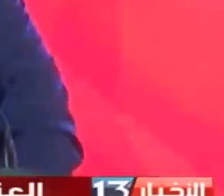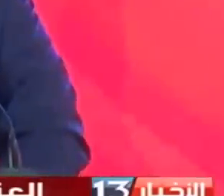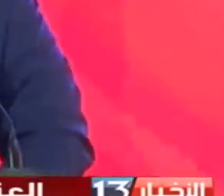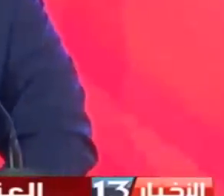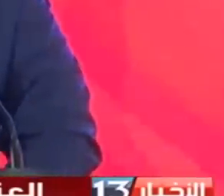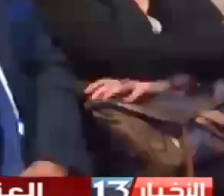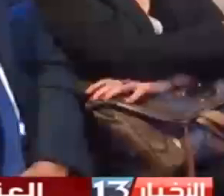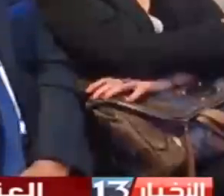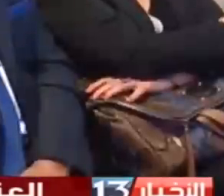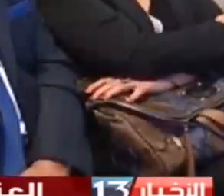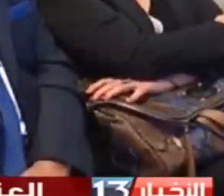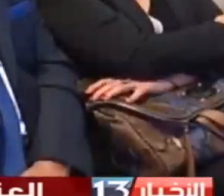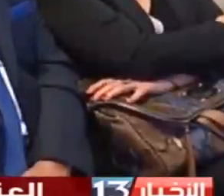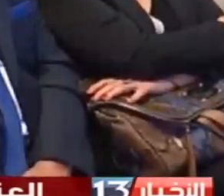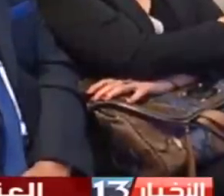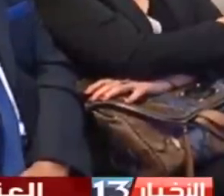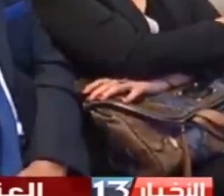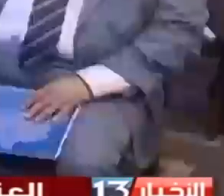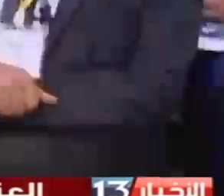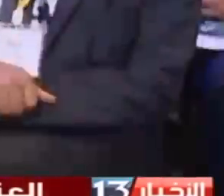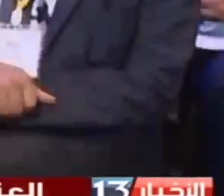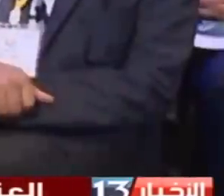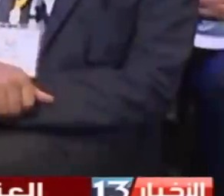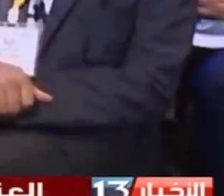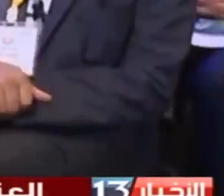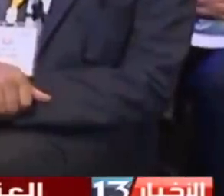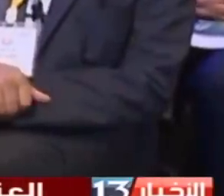في مجالات عده